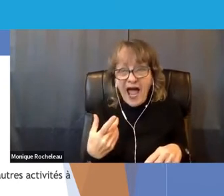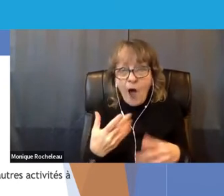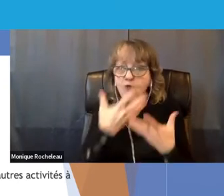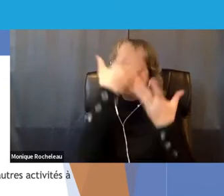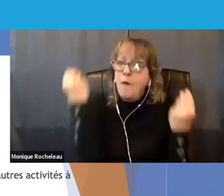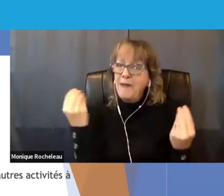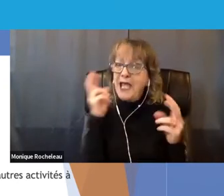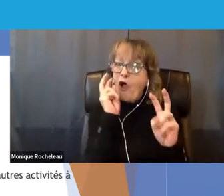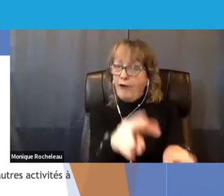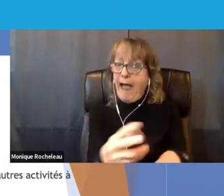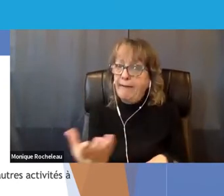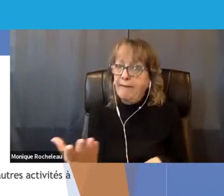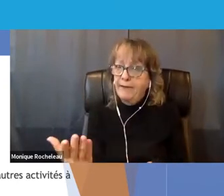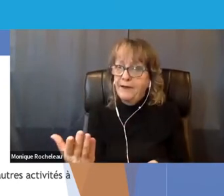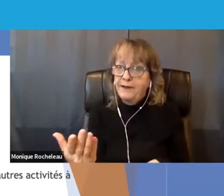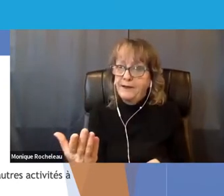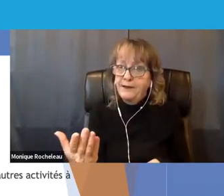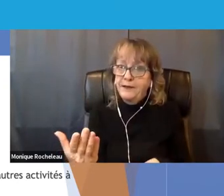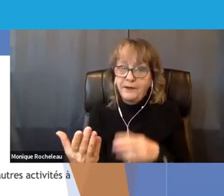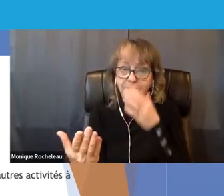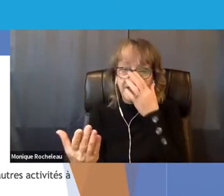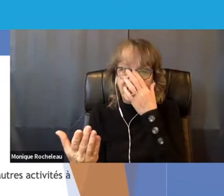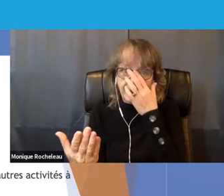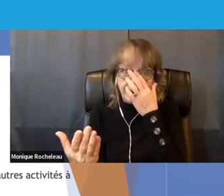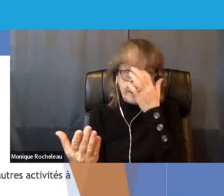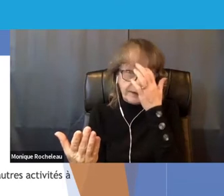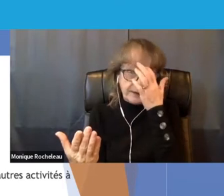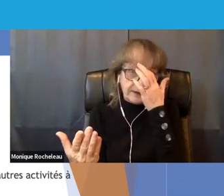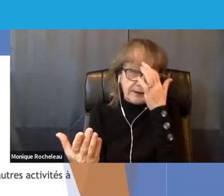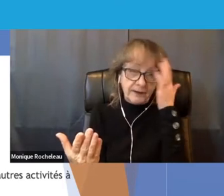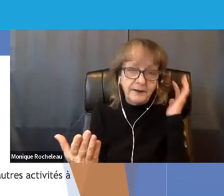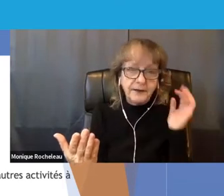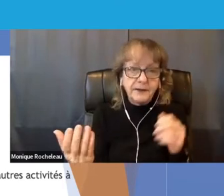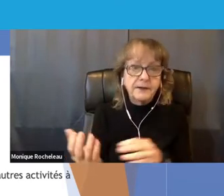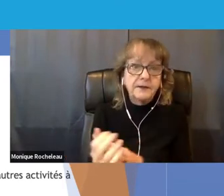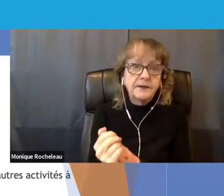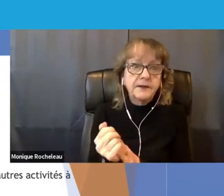oubliés ou mal compris par les femmes.